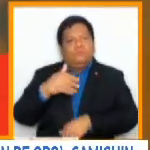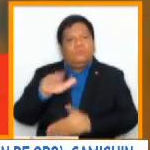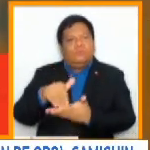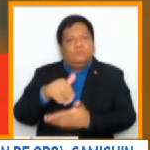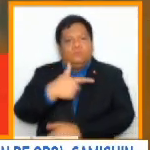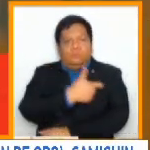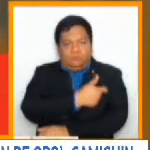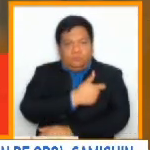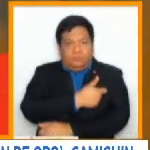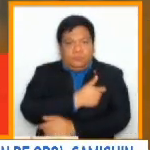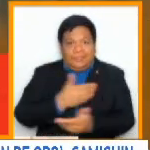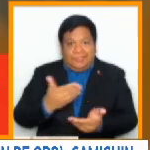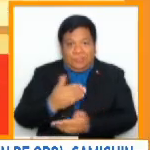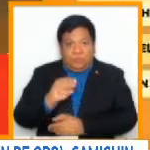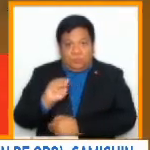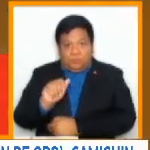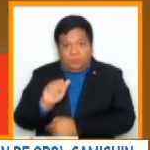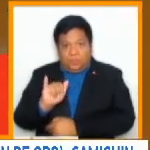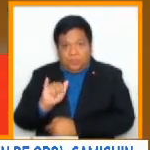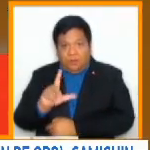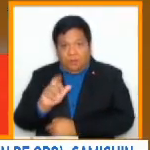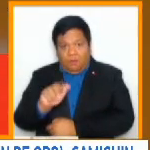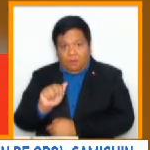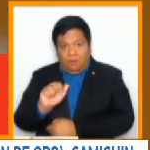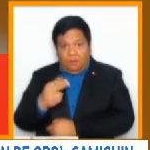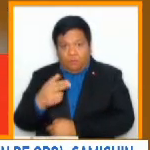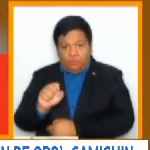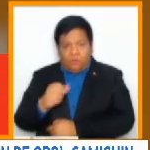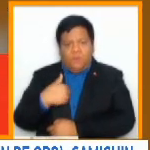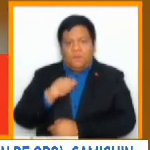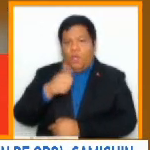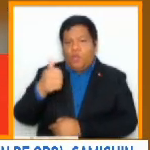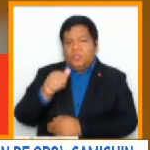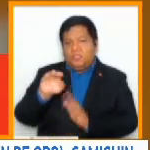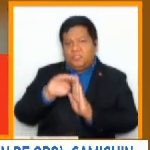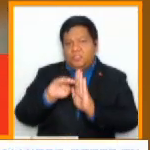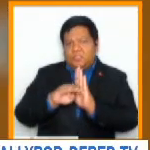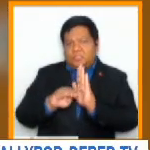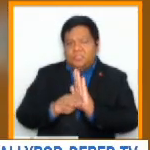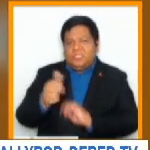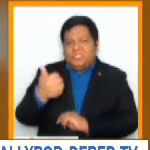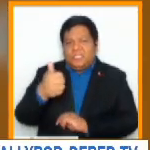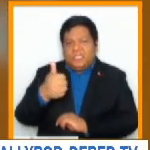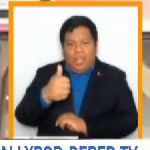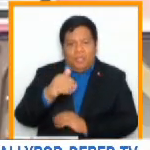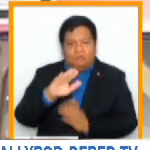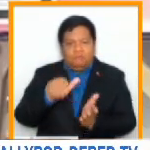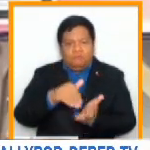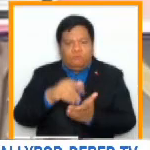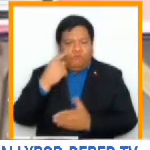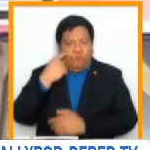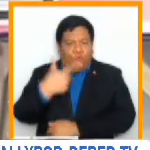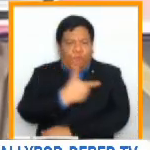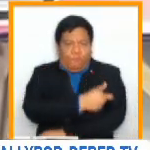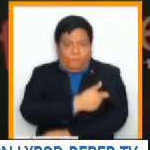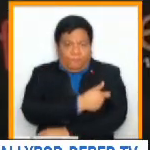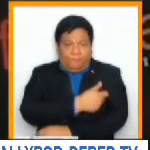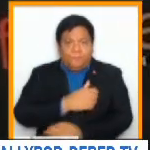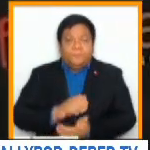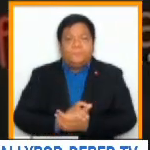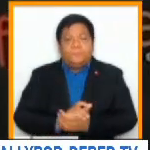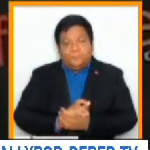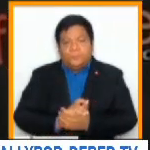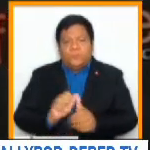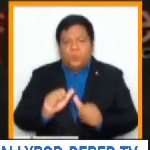may 10 pang ibang vaccination sites sa Caloocan na nagbibigay ng unang dose ng bakuna kontra COVID. Tuloy-tuloy din ang pagbibigay ng